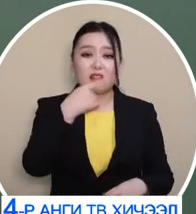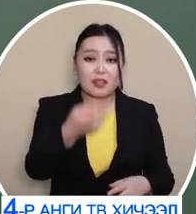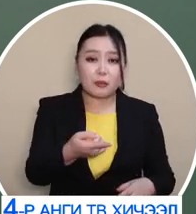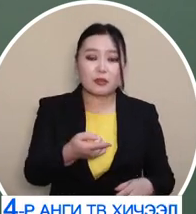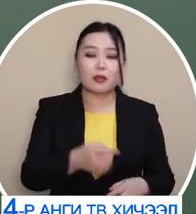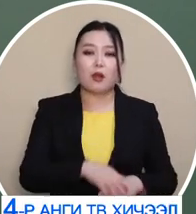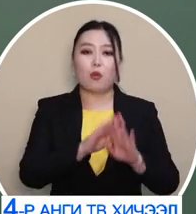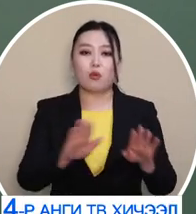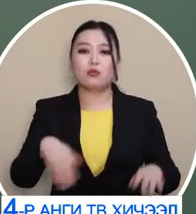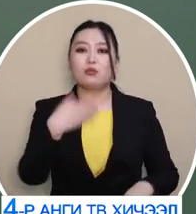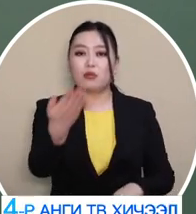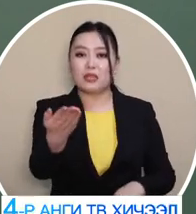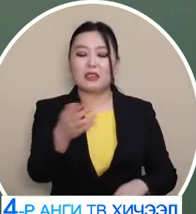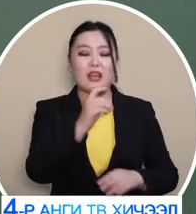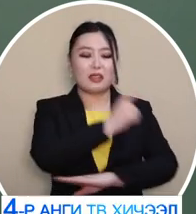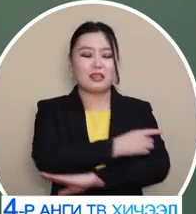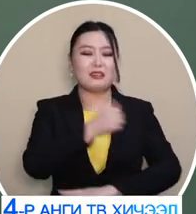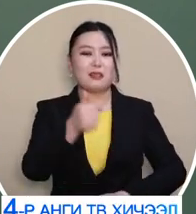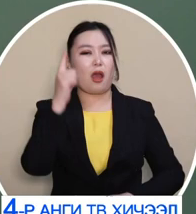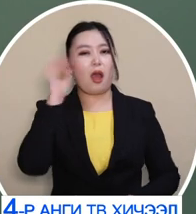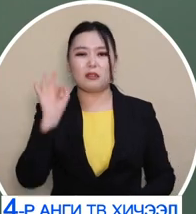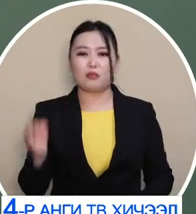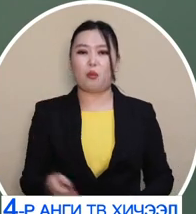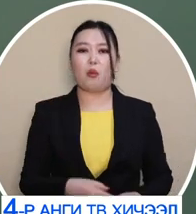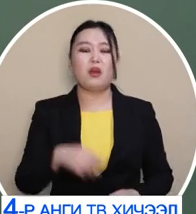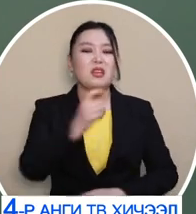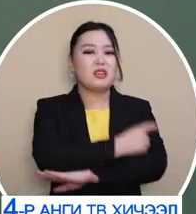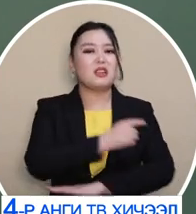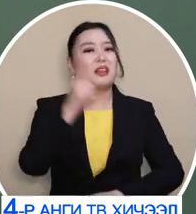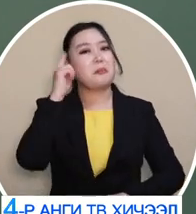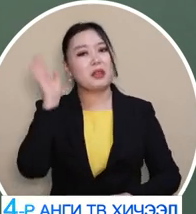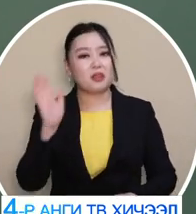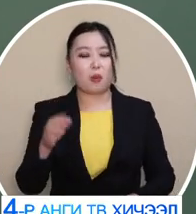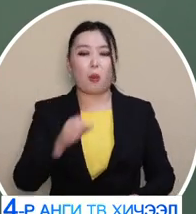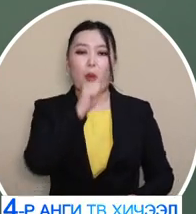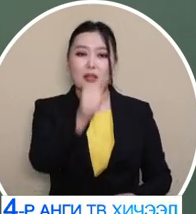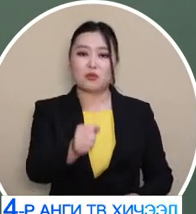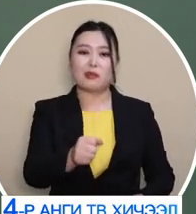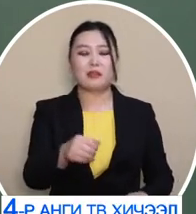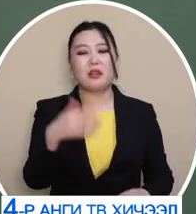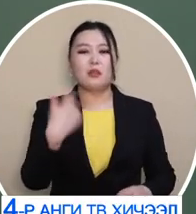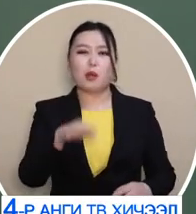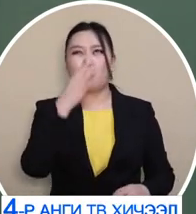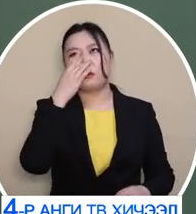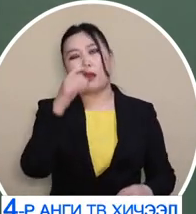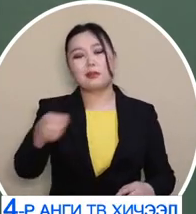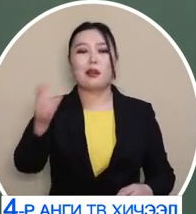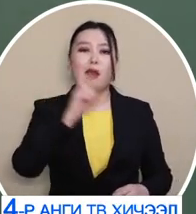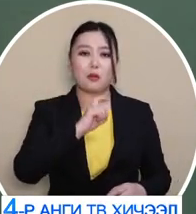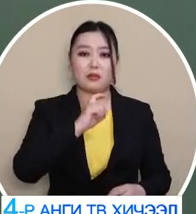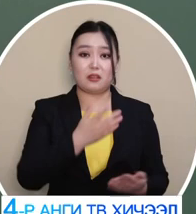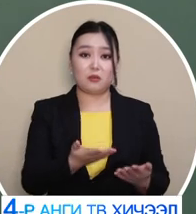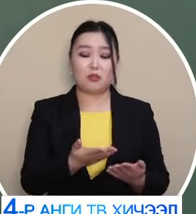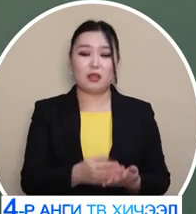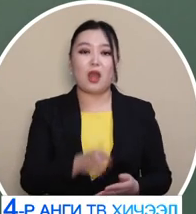түүнийг хичээлээ сайн ойлгодоггүй, мэддэггүй, асуултад тааж хариулдаг гэсэн утгаар буудаачин гэсэн